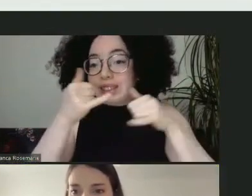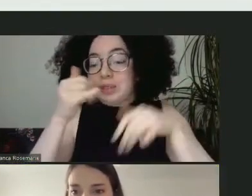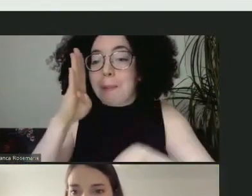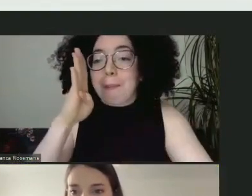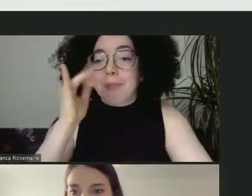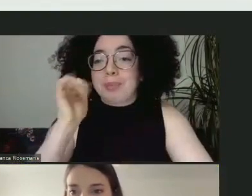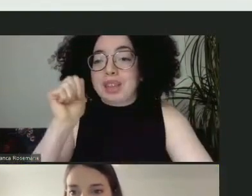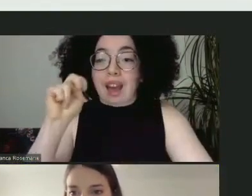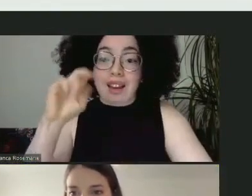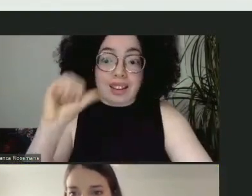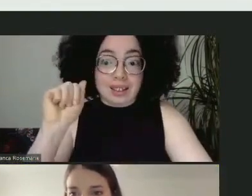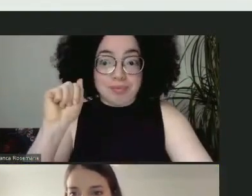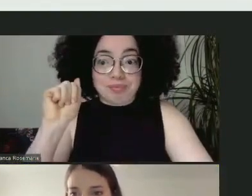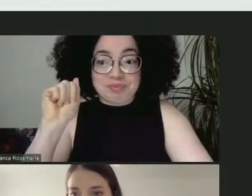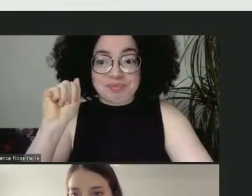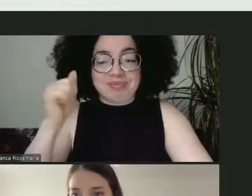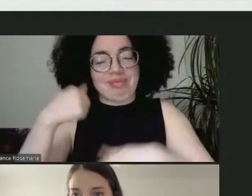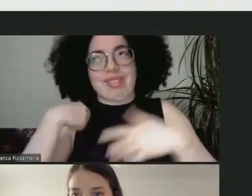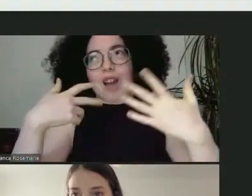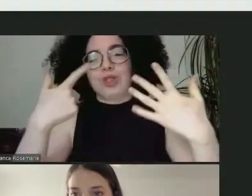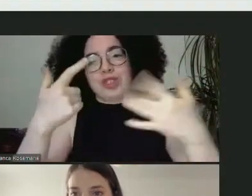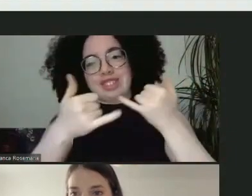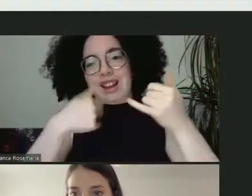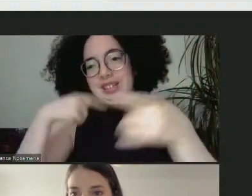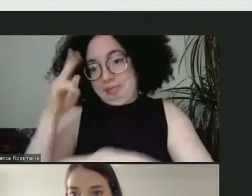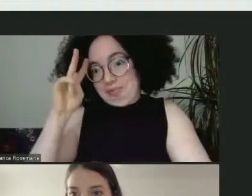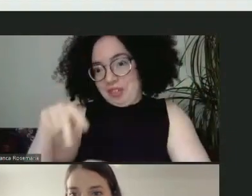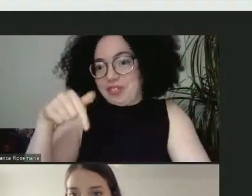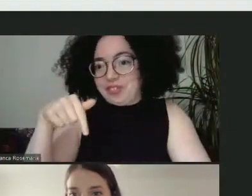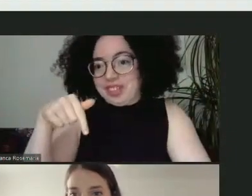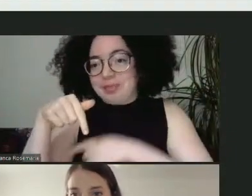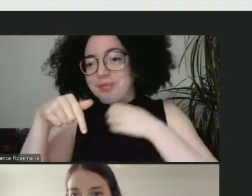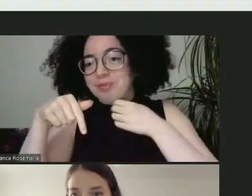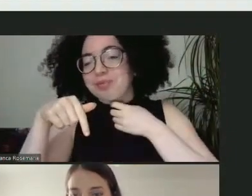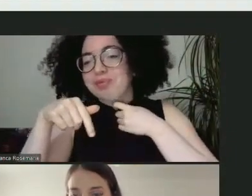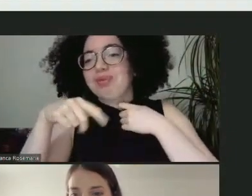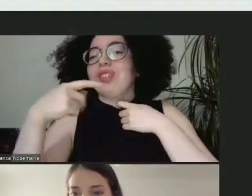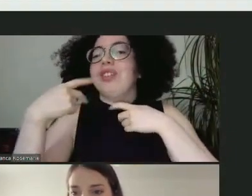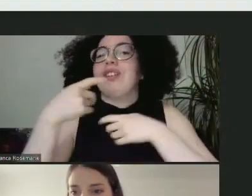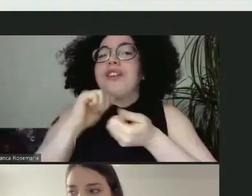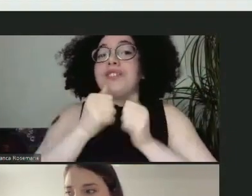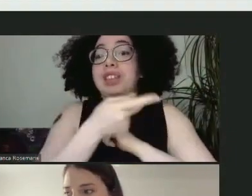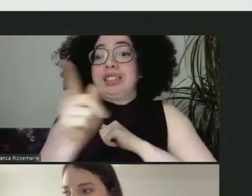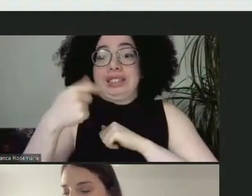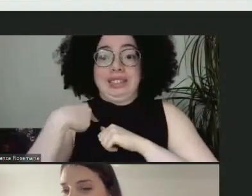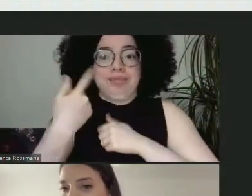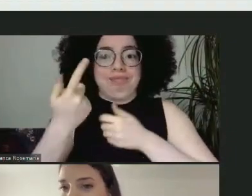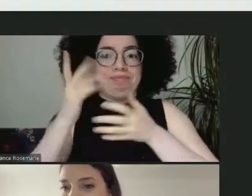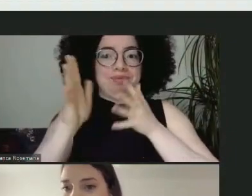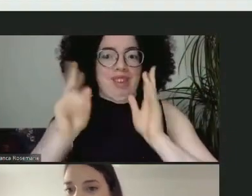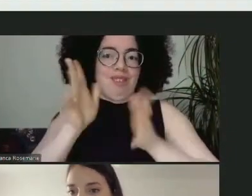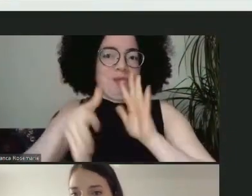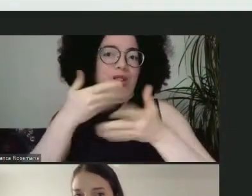Ja, hallo. Danke für die Übergabe. Mein Name ist eben Bianca. Ich wohne in Wien.